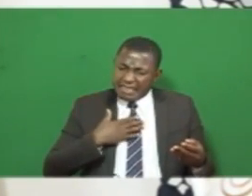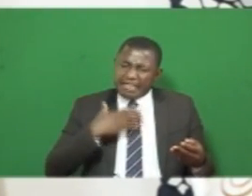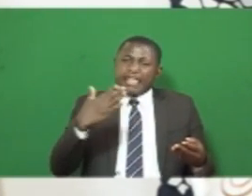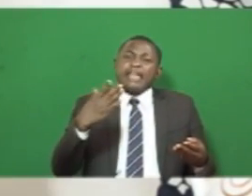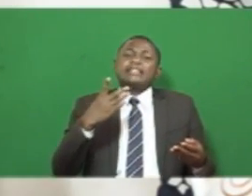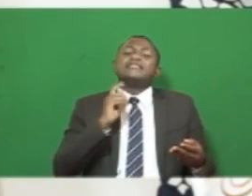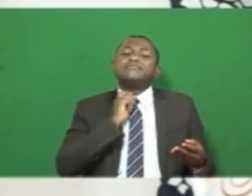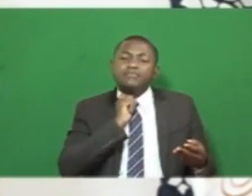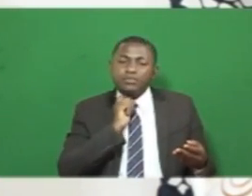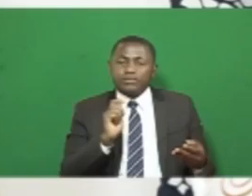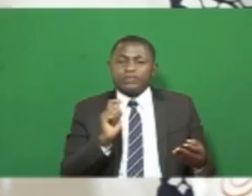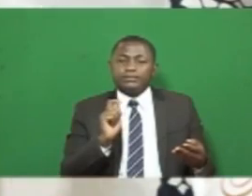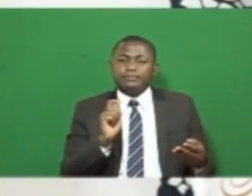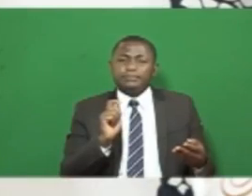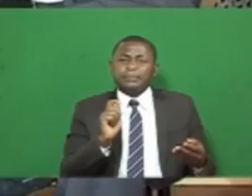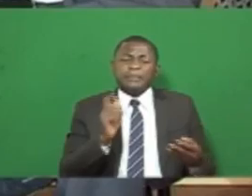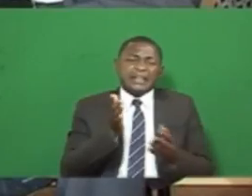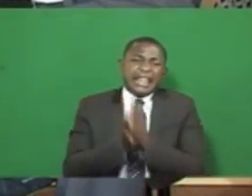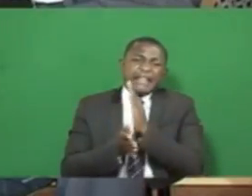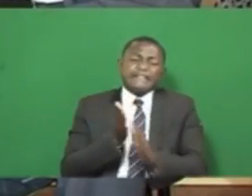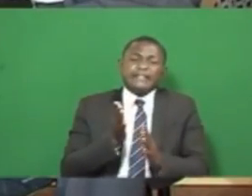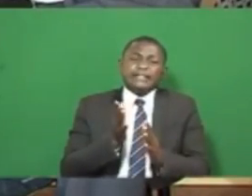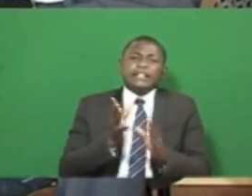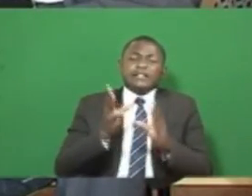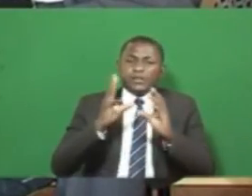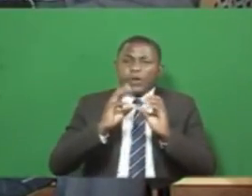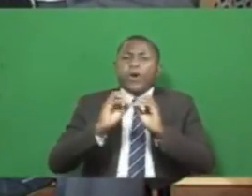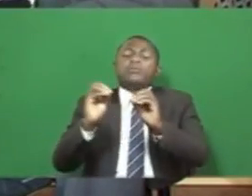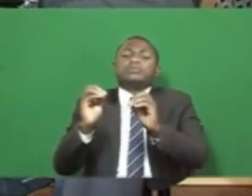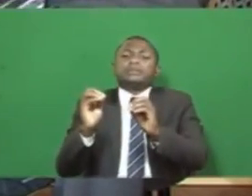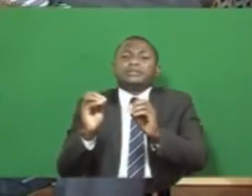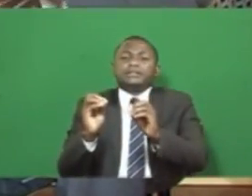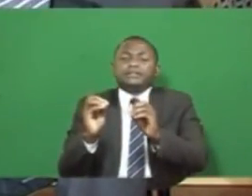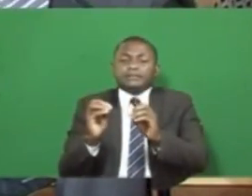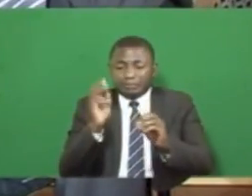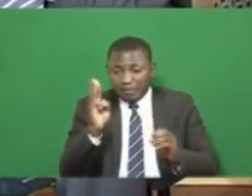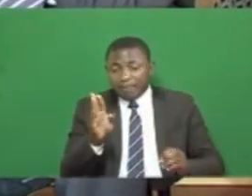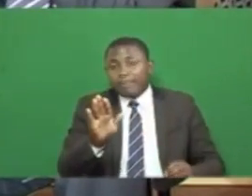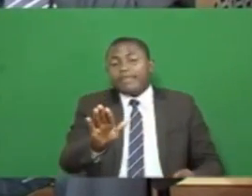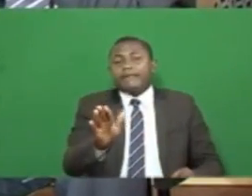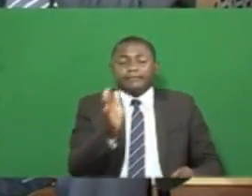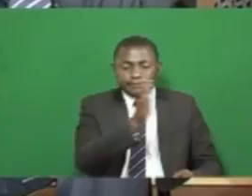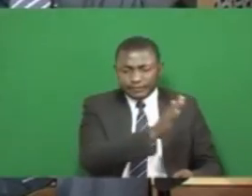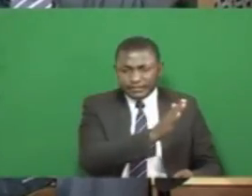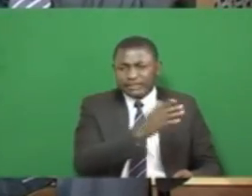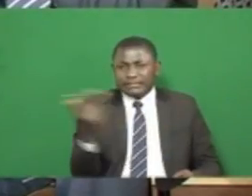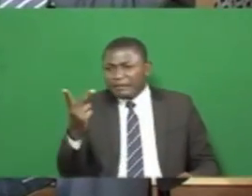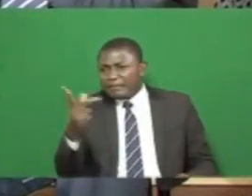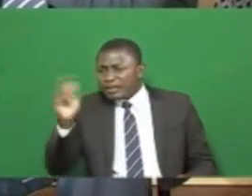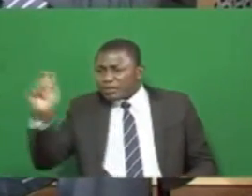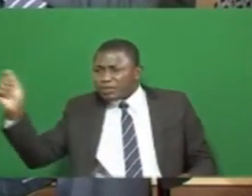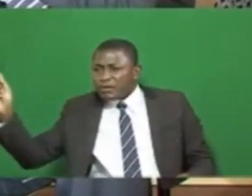nechokwadi chera akazvinzwa hana shungu nazvo iwo kuchikoro kwamaifundeiwa maisafundeiri nevakomana vanga vasina hanya